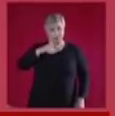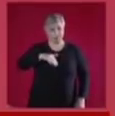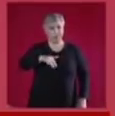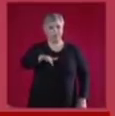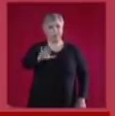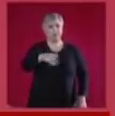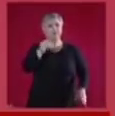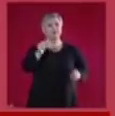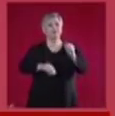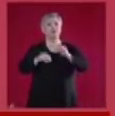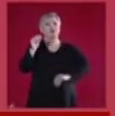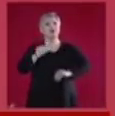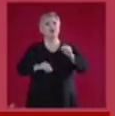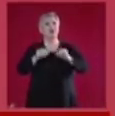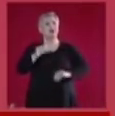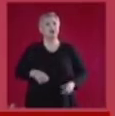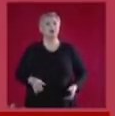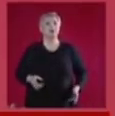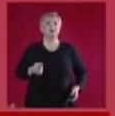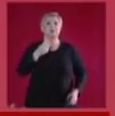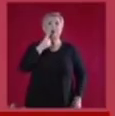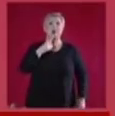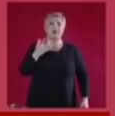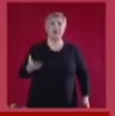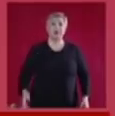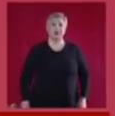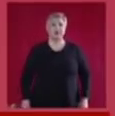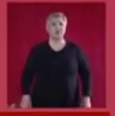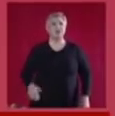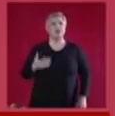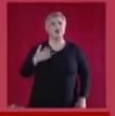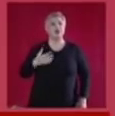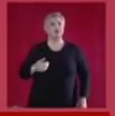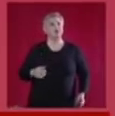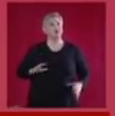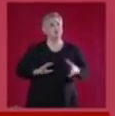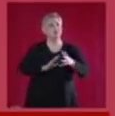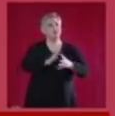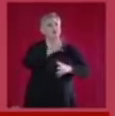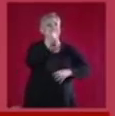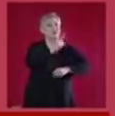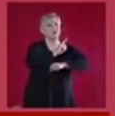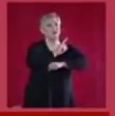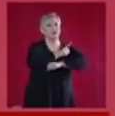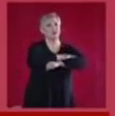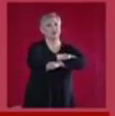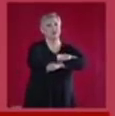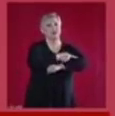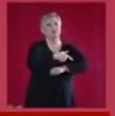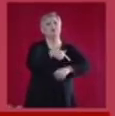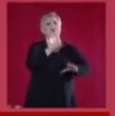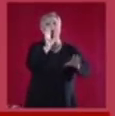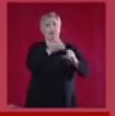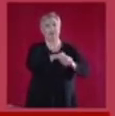να γυρίσει λένε την πλάτη της στις προοδευτικές δυνάμεις και να αποθεώσει την δεξιά και